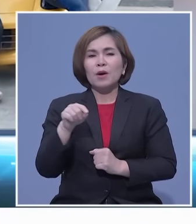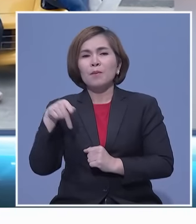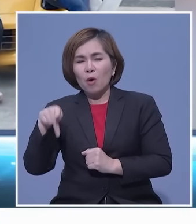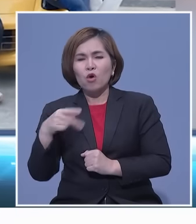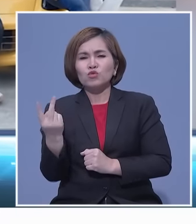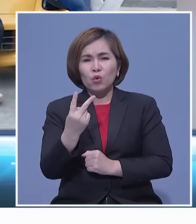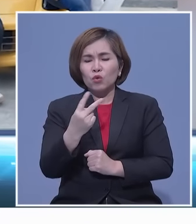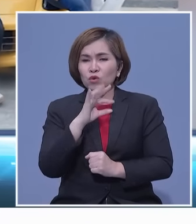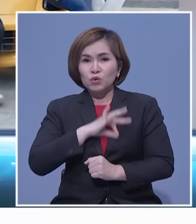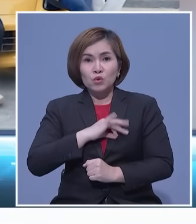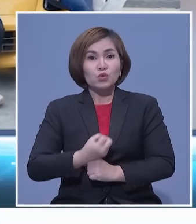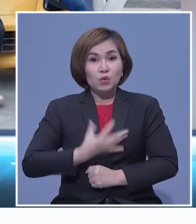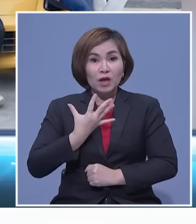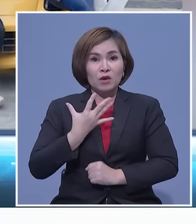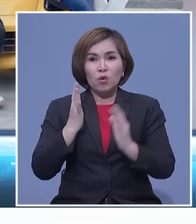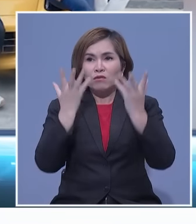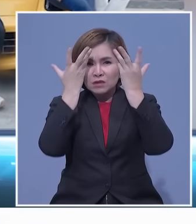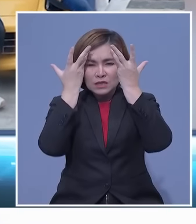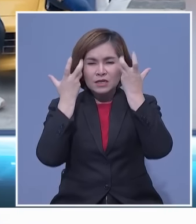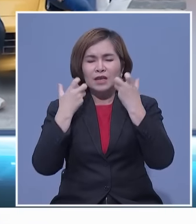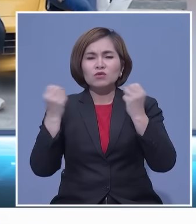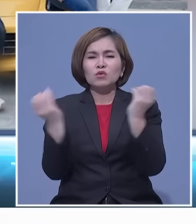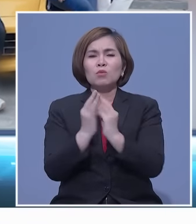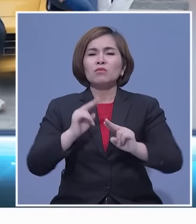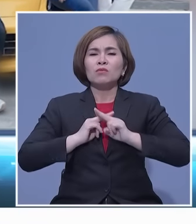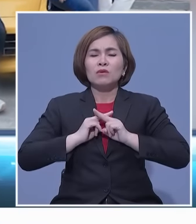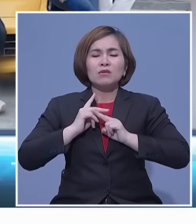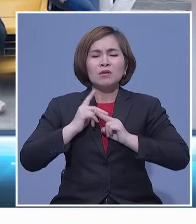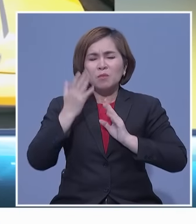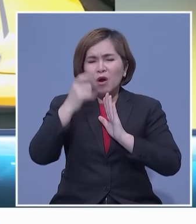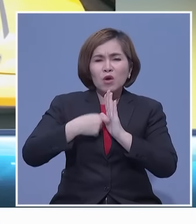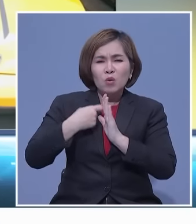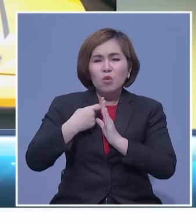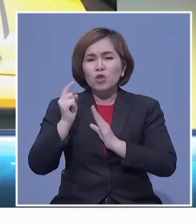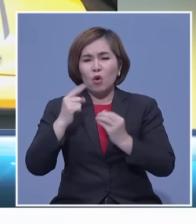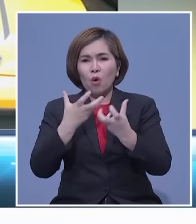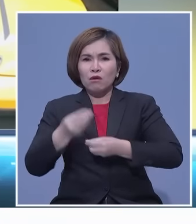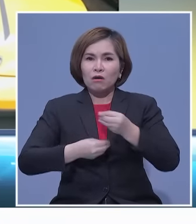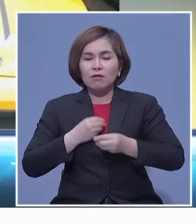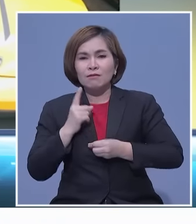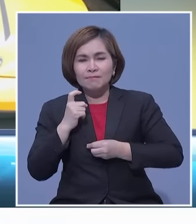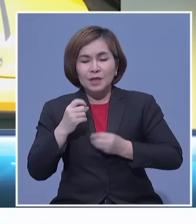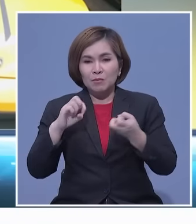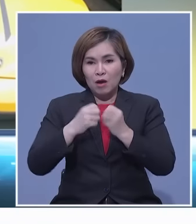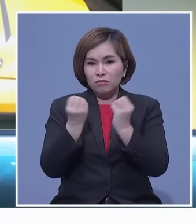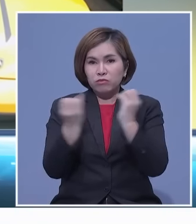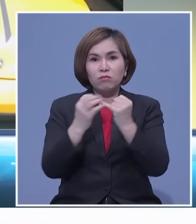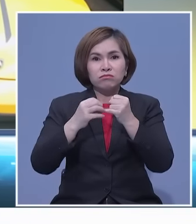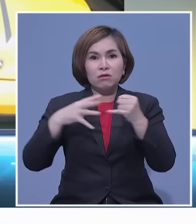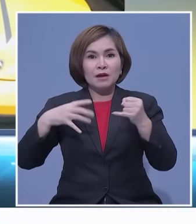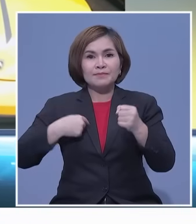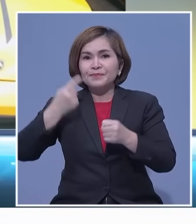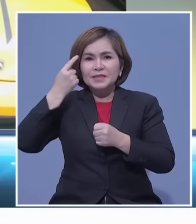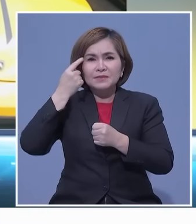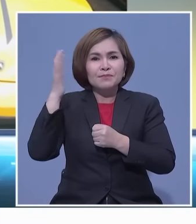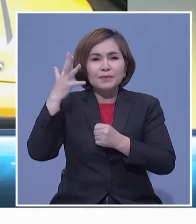เสียใจเมื่อทราบข่าวว่ามีคนเครียดถึงขั้นทำร้ายตัวเองเนื่องจากขายของไม่ได้และไม่คิดว่าจะลุกลามบานปลายคือคือ